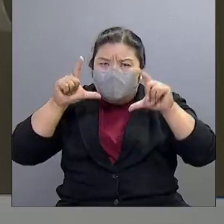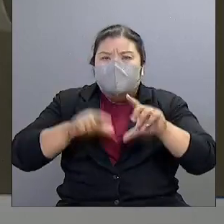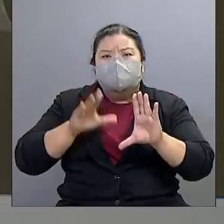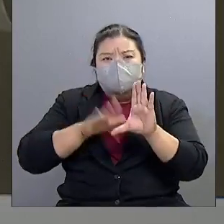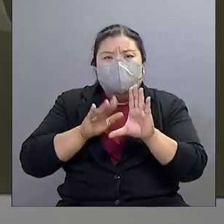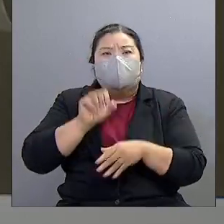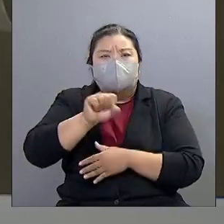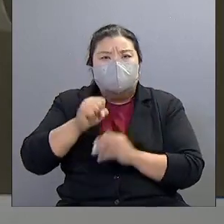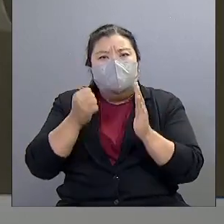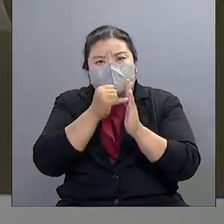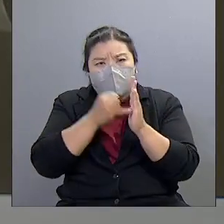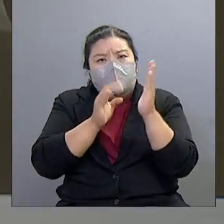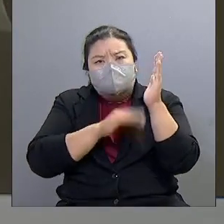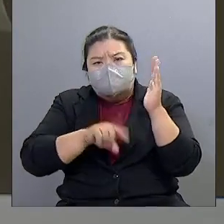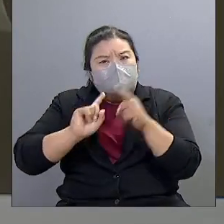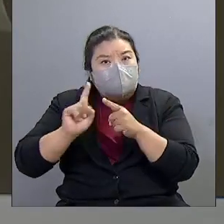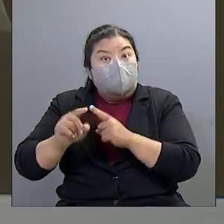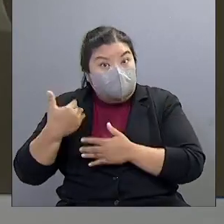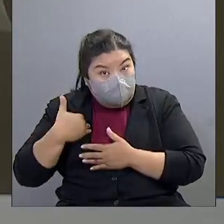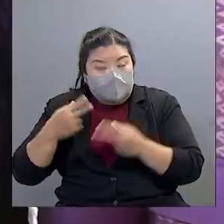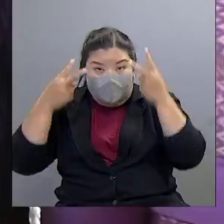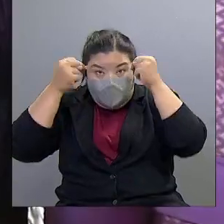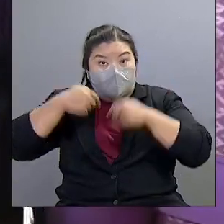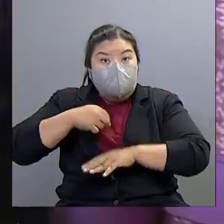ต่ที่จะพร้อมจะเป็นนายกรัฐมนตรีค่ะ